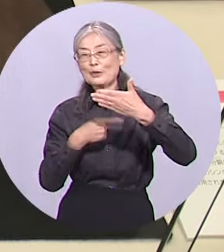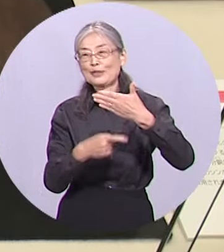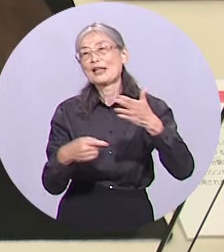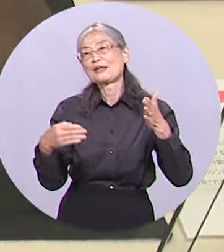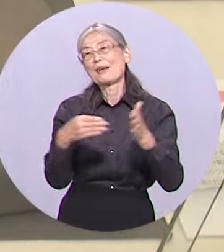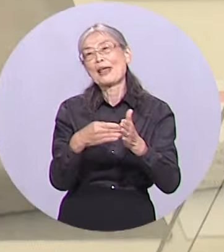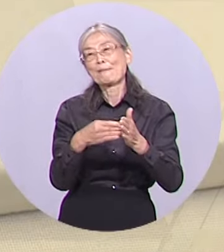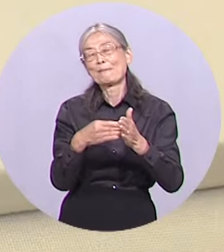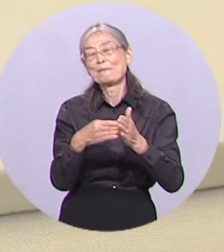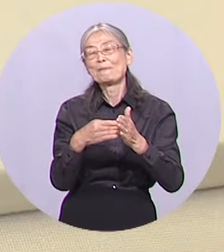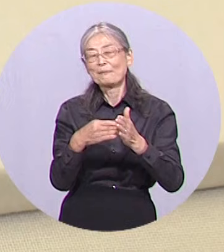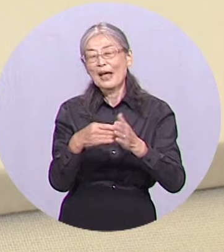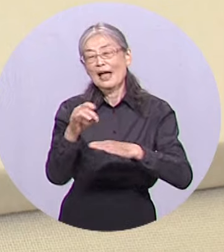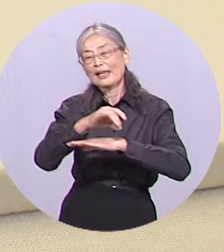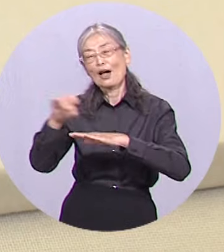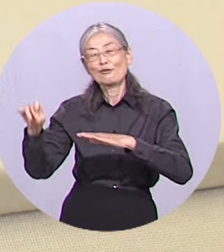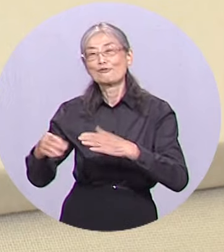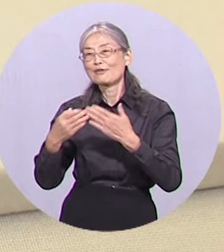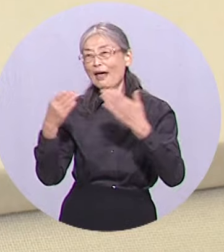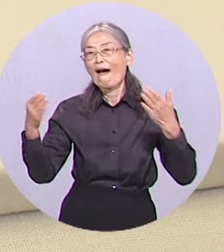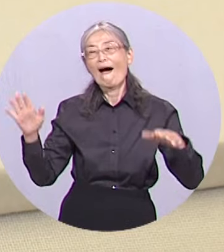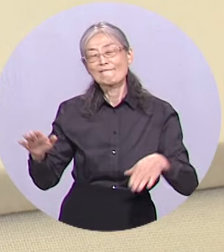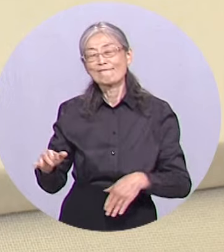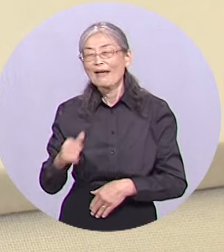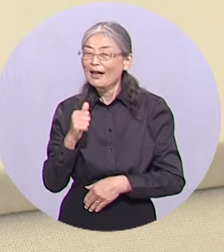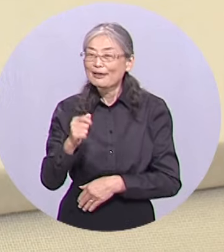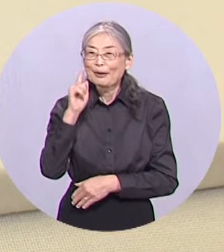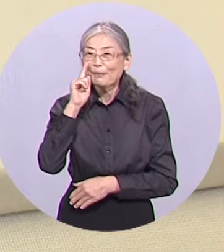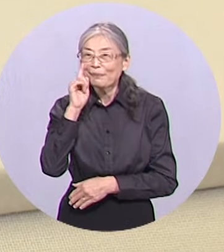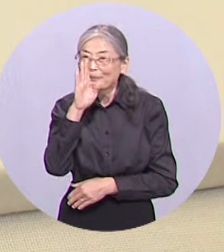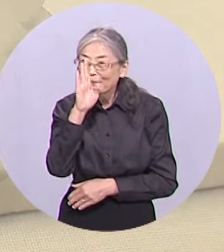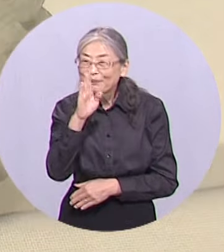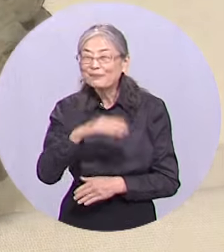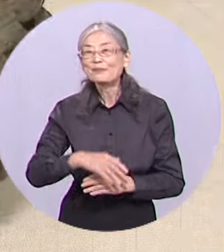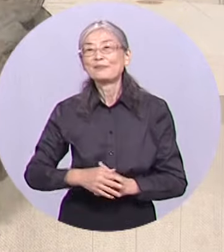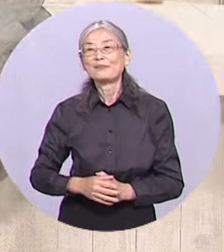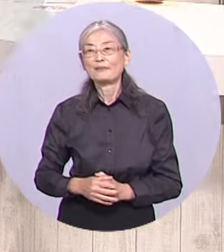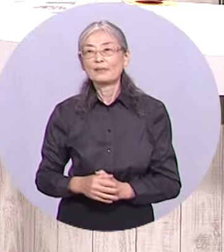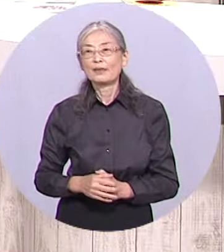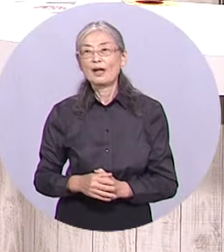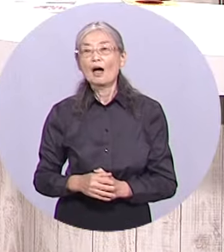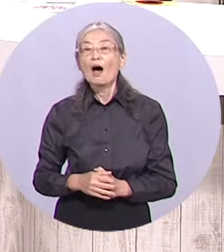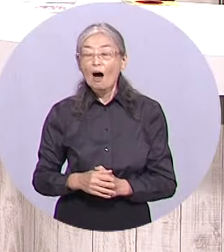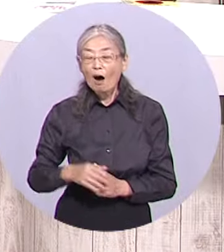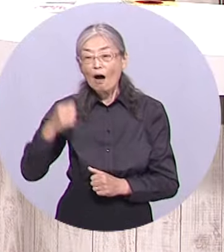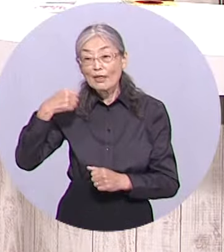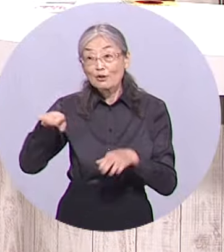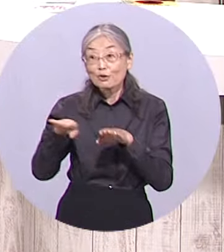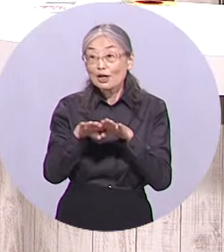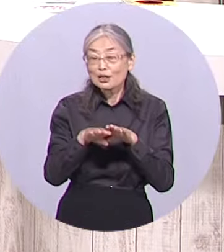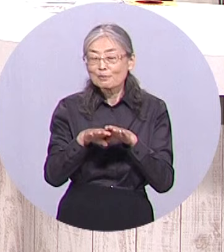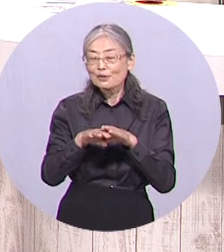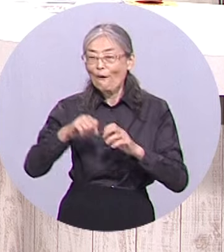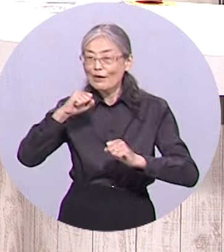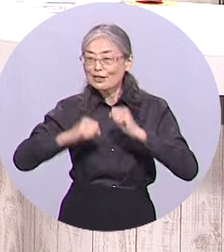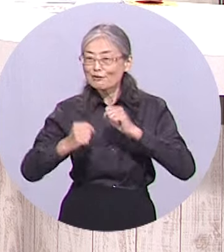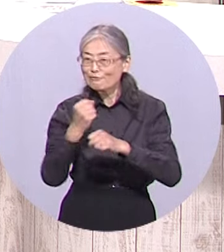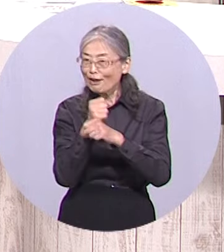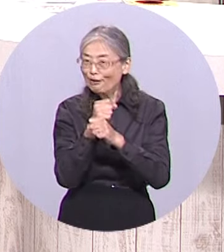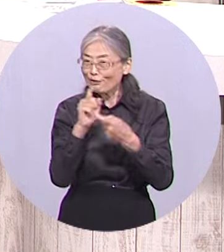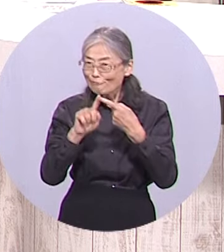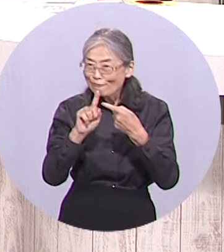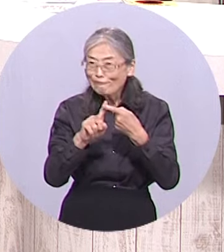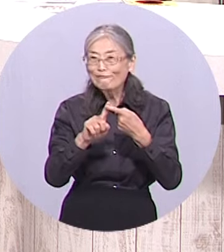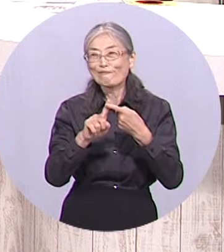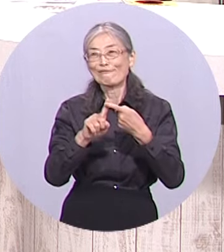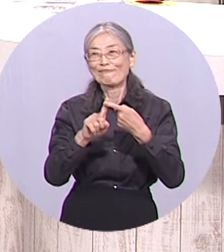催していますので、ぜひお金の不思議を探検しに行ってみてください。 自由研究の題材にもいいですよね。 わ、ぴ